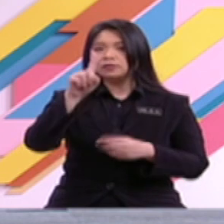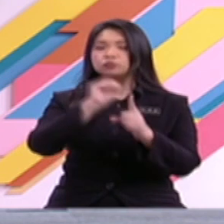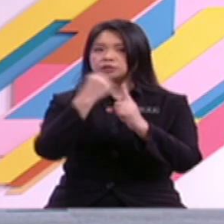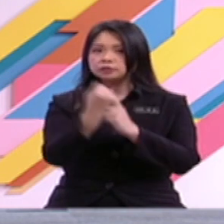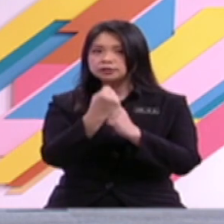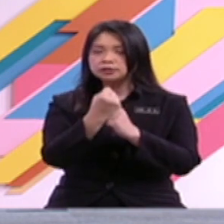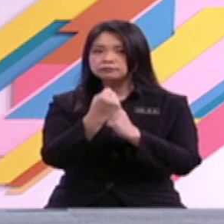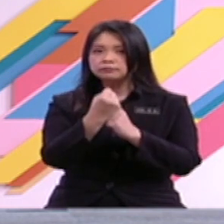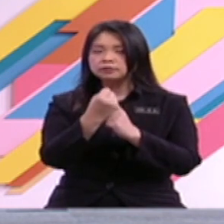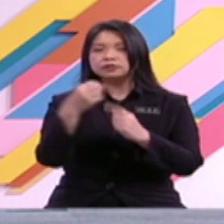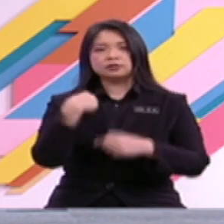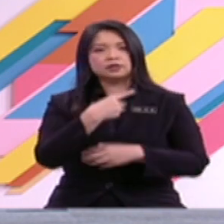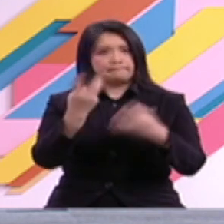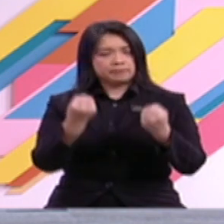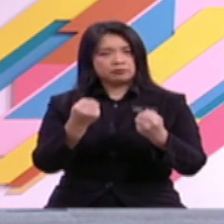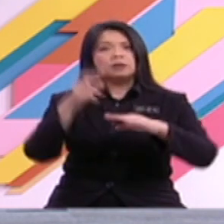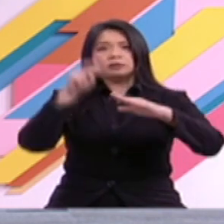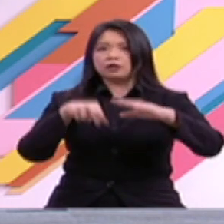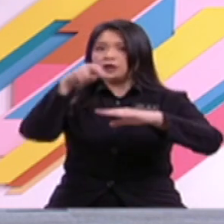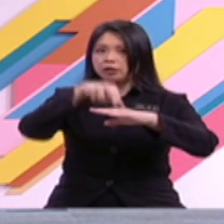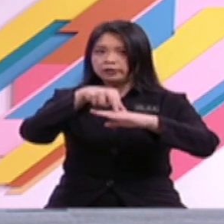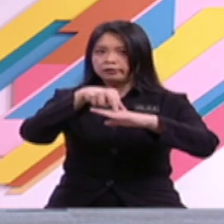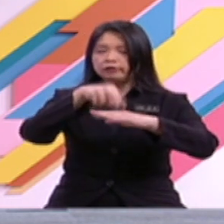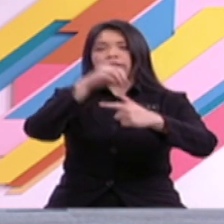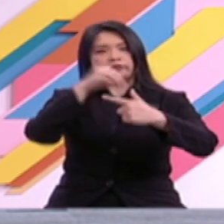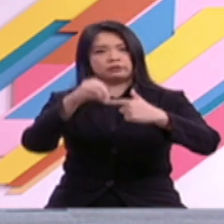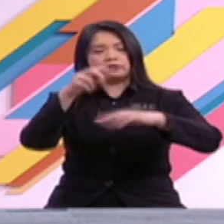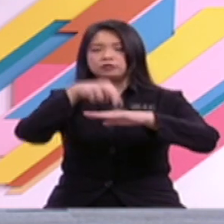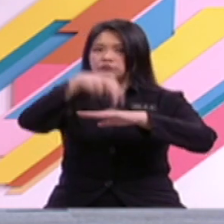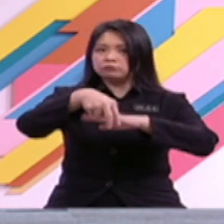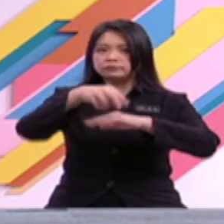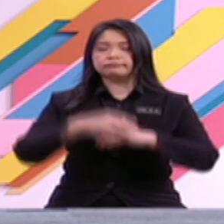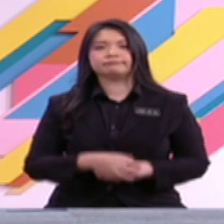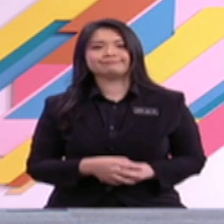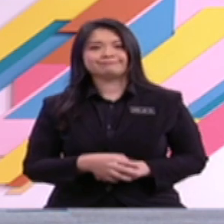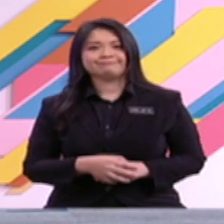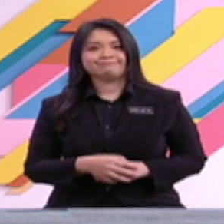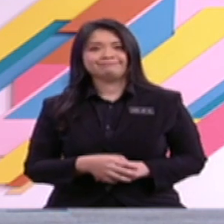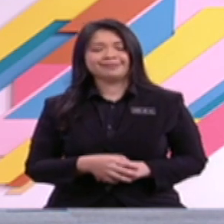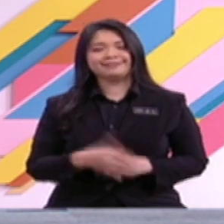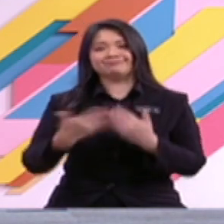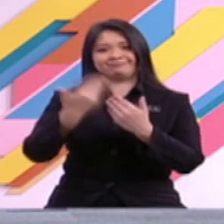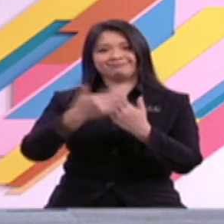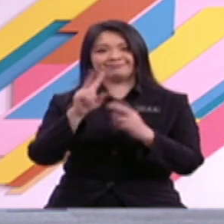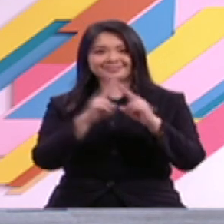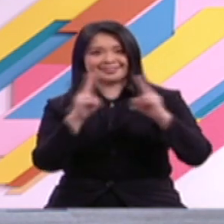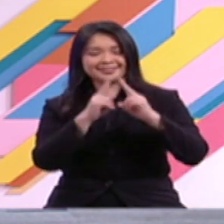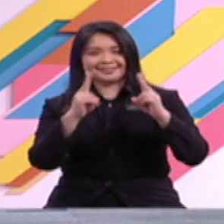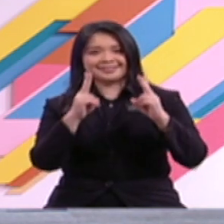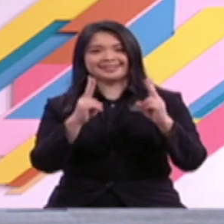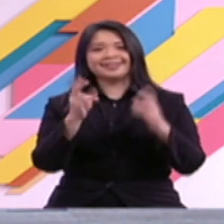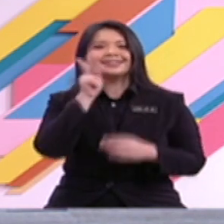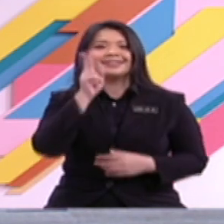Itu sama dikit enak naikkan atau turun enggak getakan ataupun gacor Wah seneng banget siklus